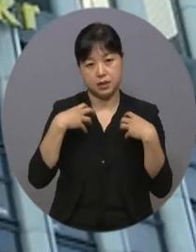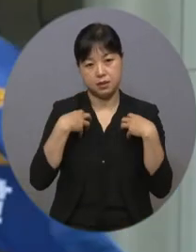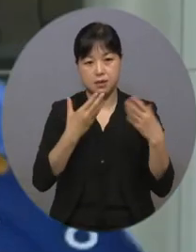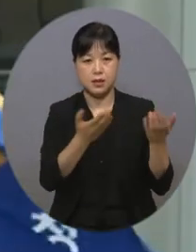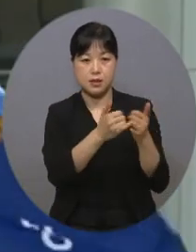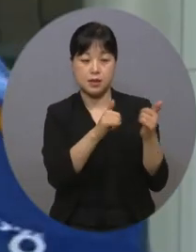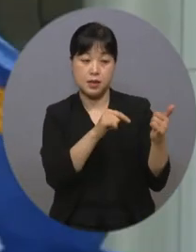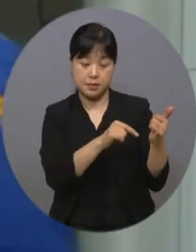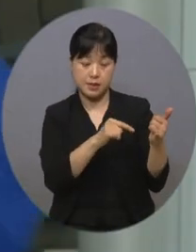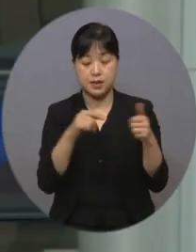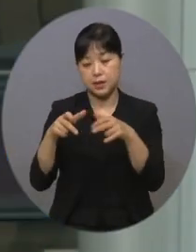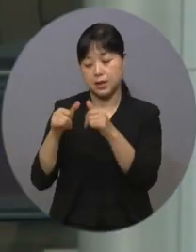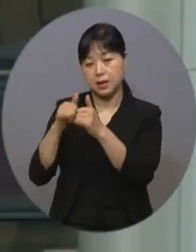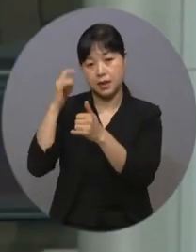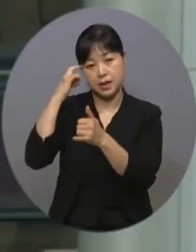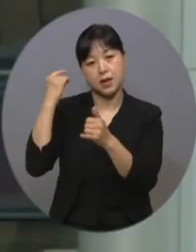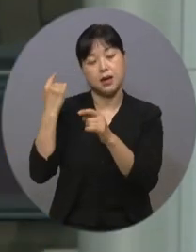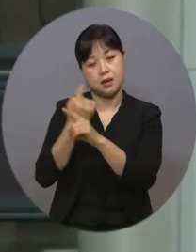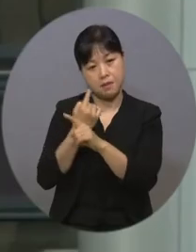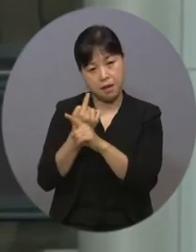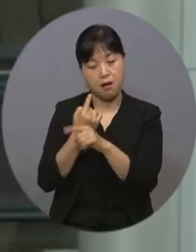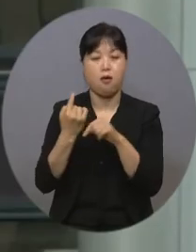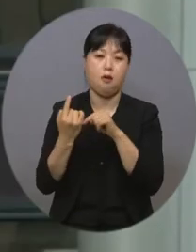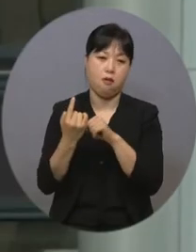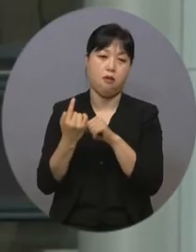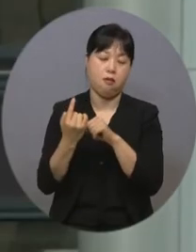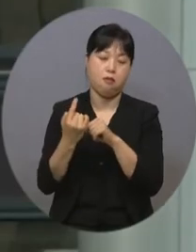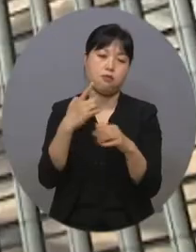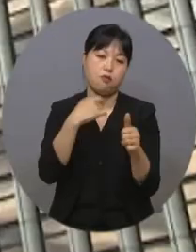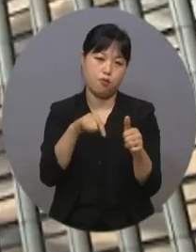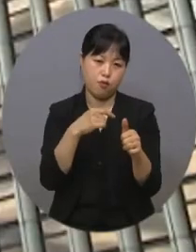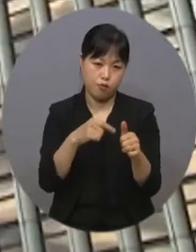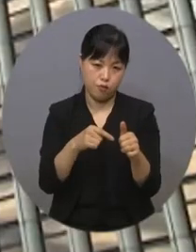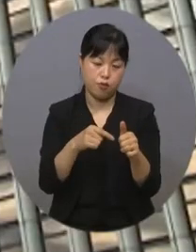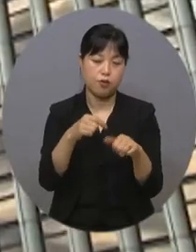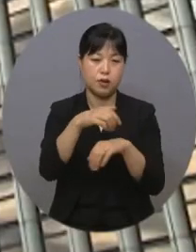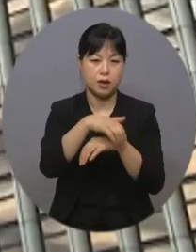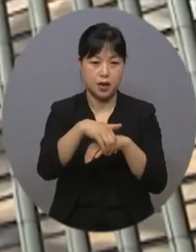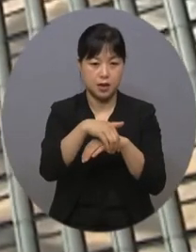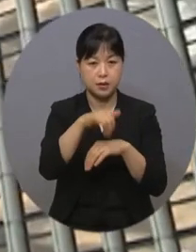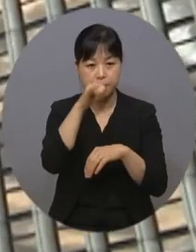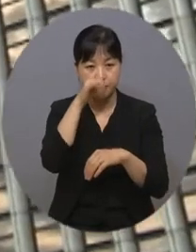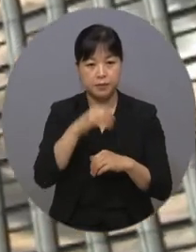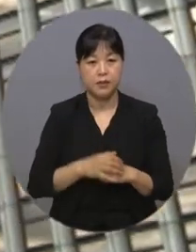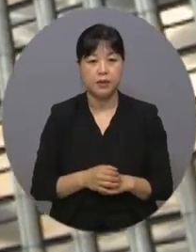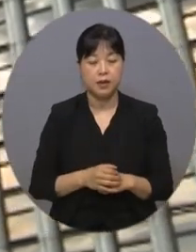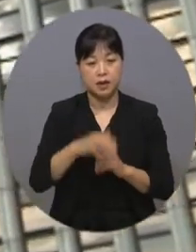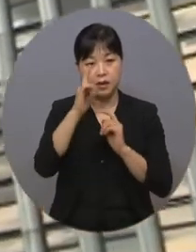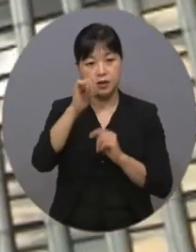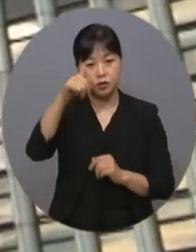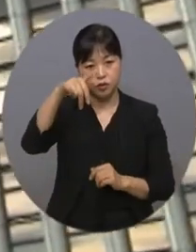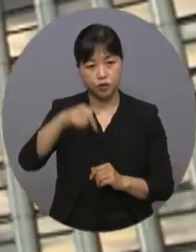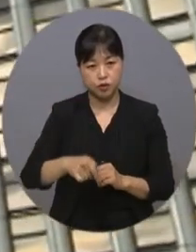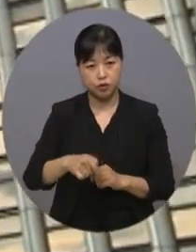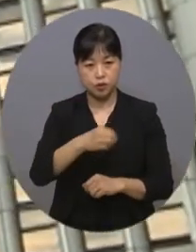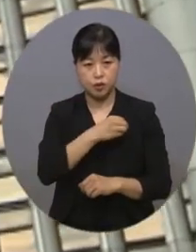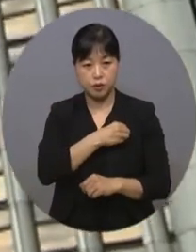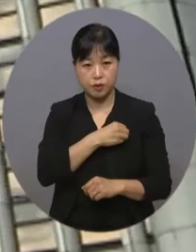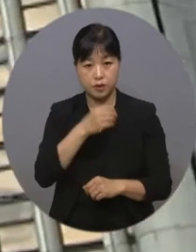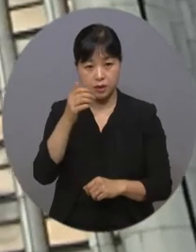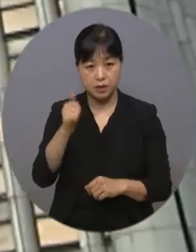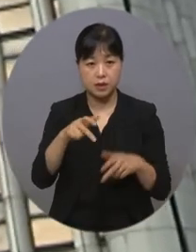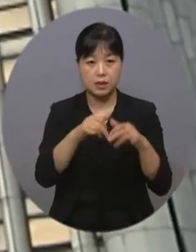대한 장애인 인식 개선 방안을 마련할 예정입니다 실제 지난해 이은주 의원실 과장 출연의